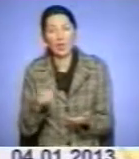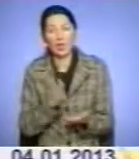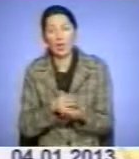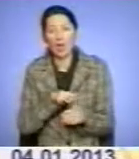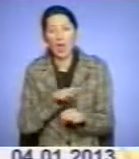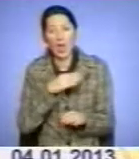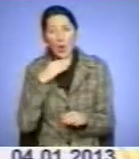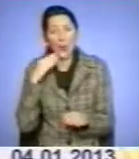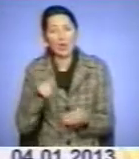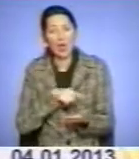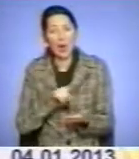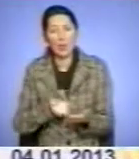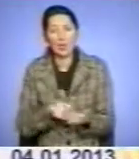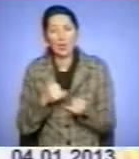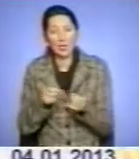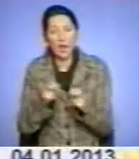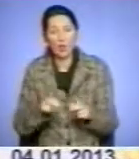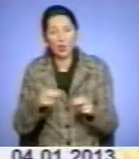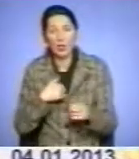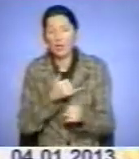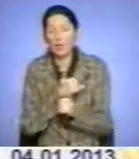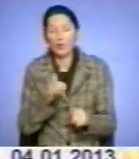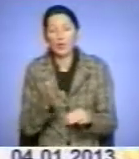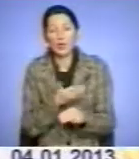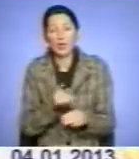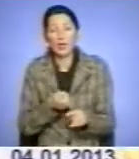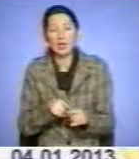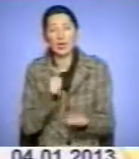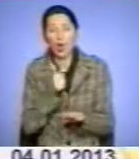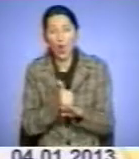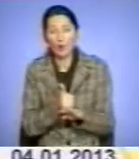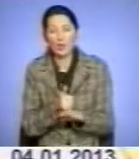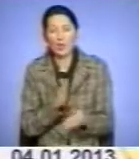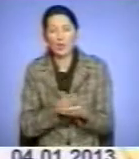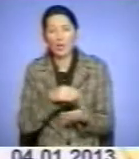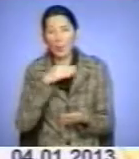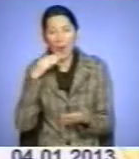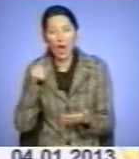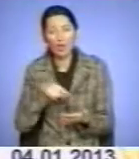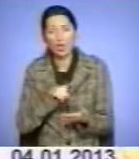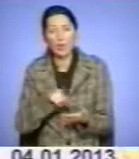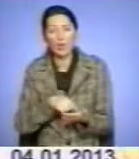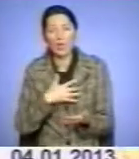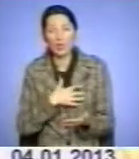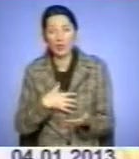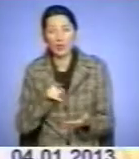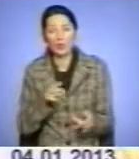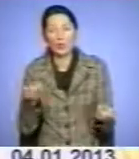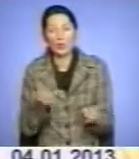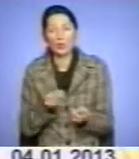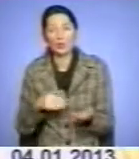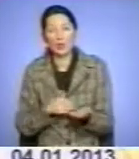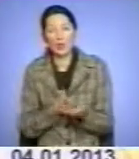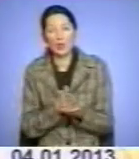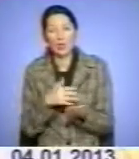для розгляду. Я не можу виділяти, яке найголовніше. Є багато питань важливих, і тому потрібно скоординувати